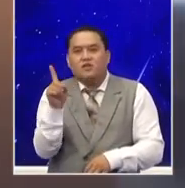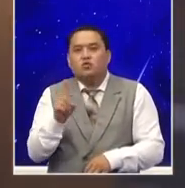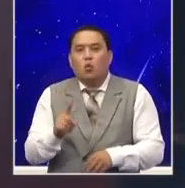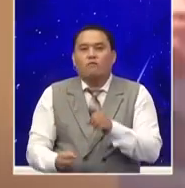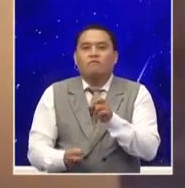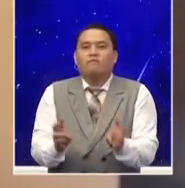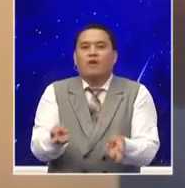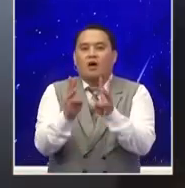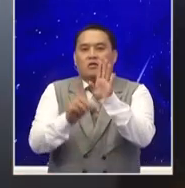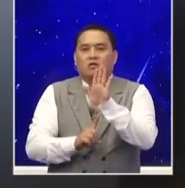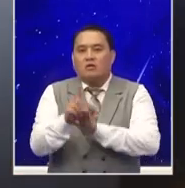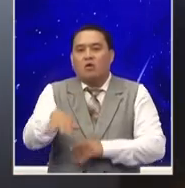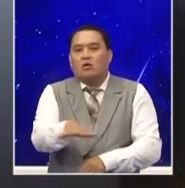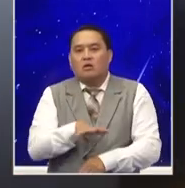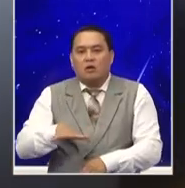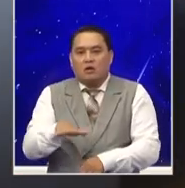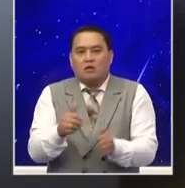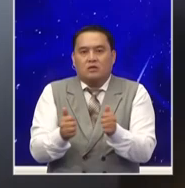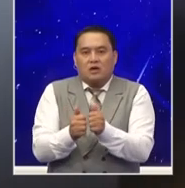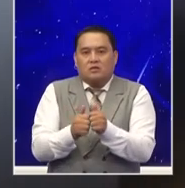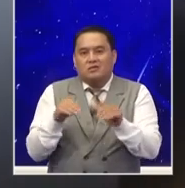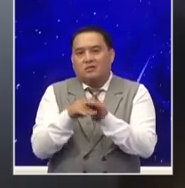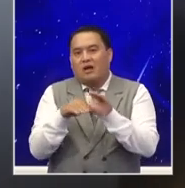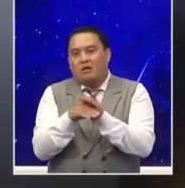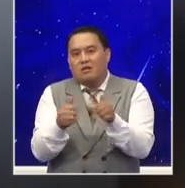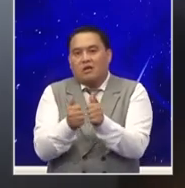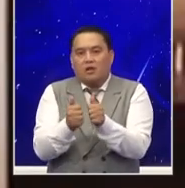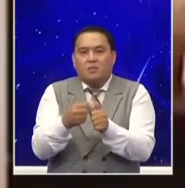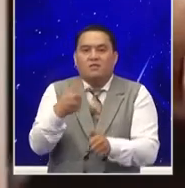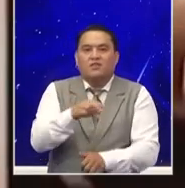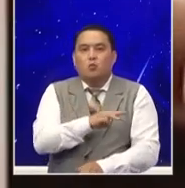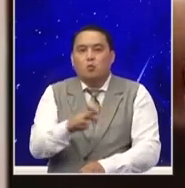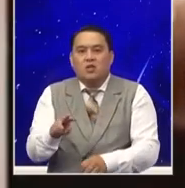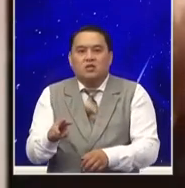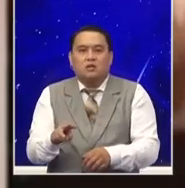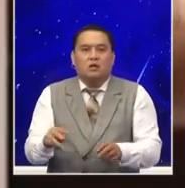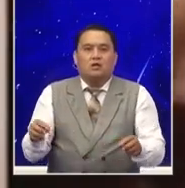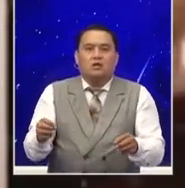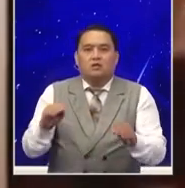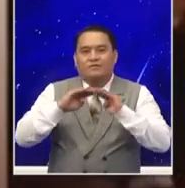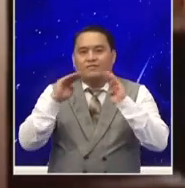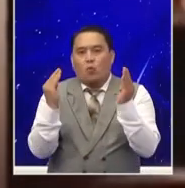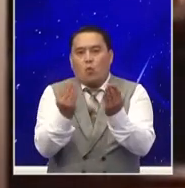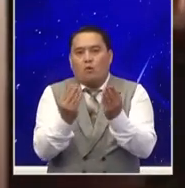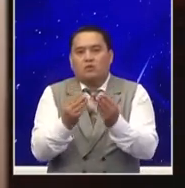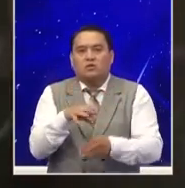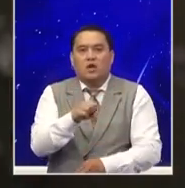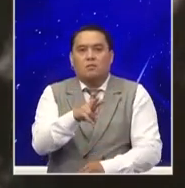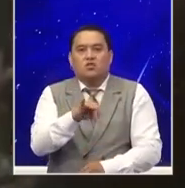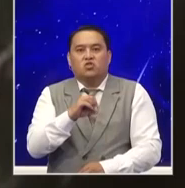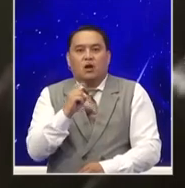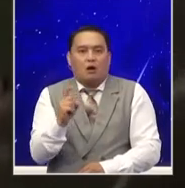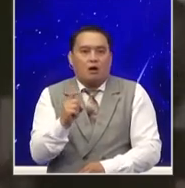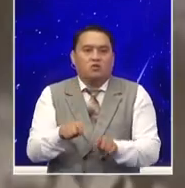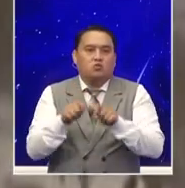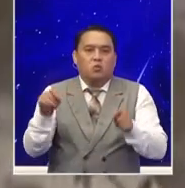что возгорание началось на открытой территории лесосклада. Спустя около 20 минут загорелась декорация «Внутренний двор Шайбан-Шаха»,